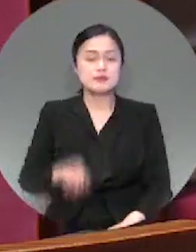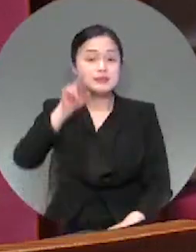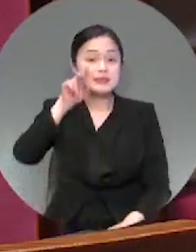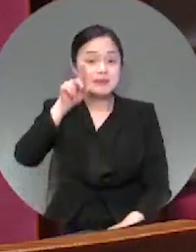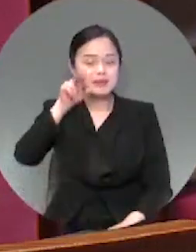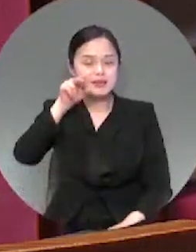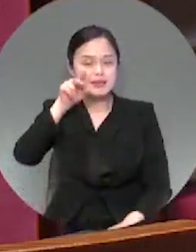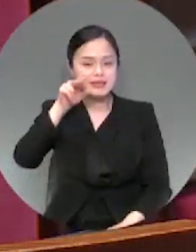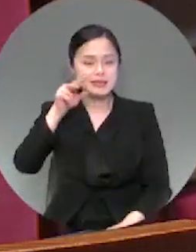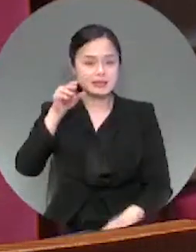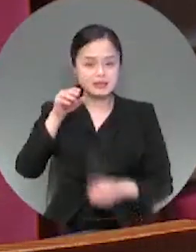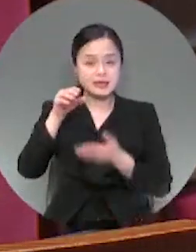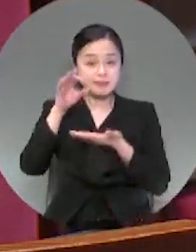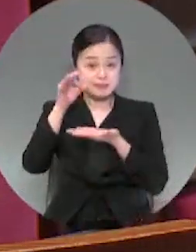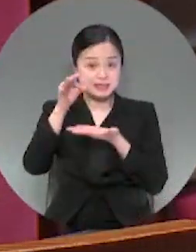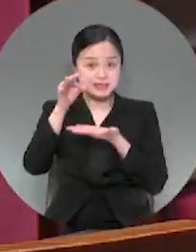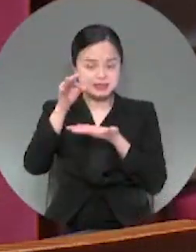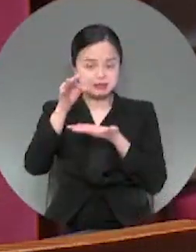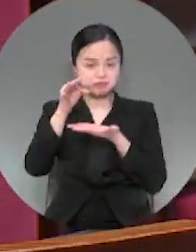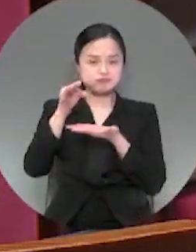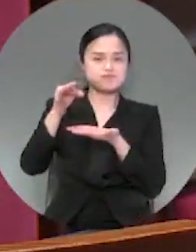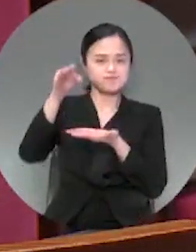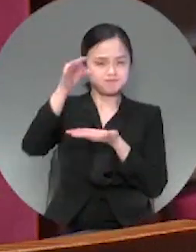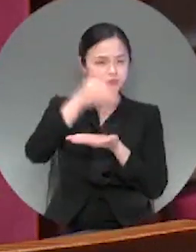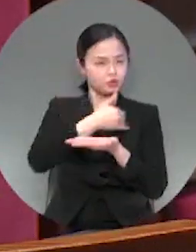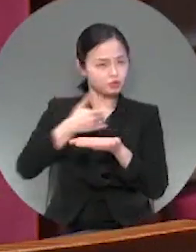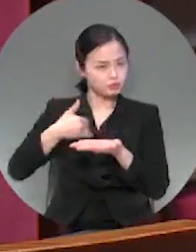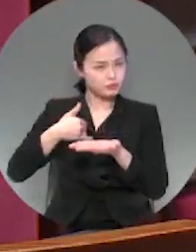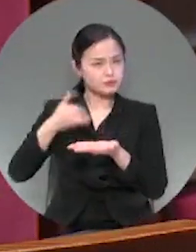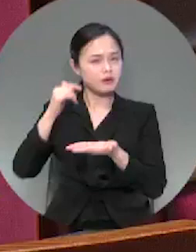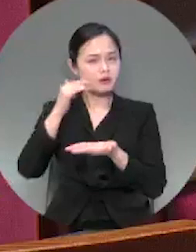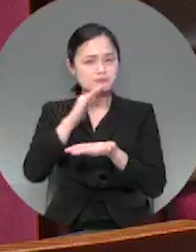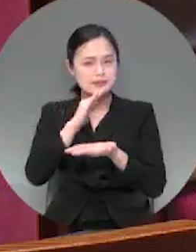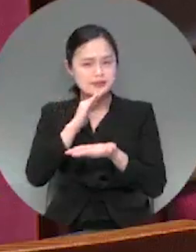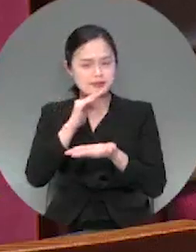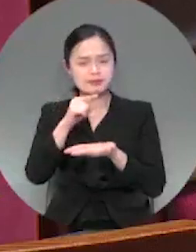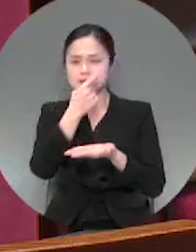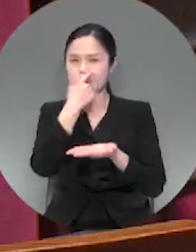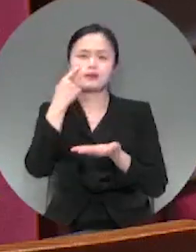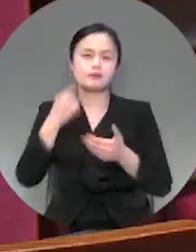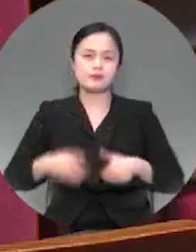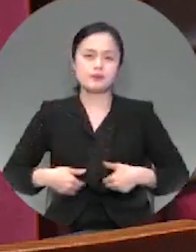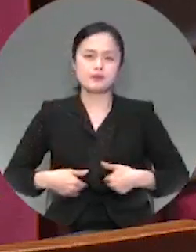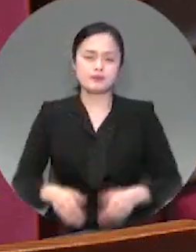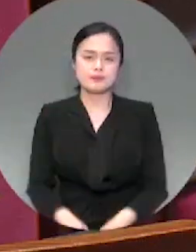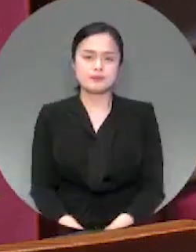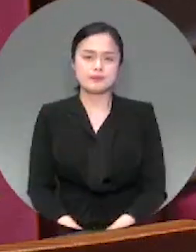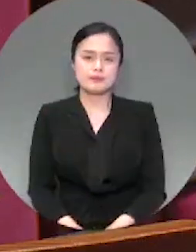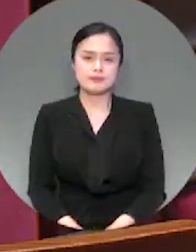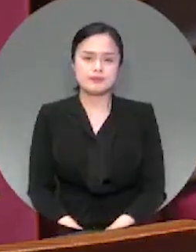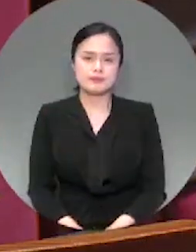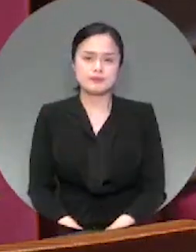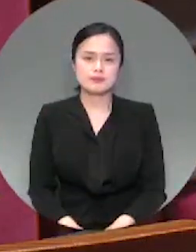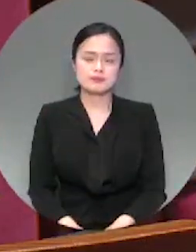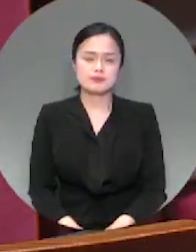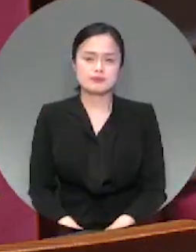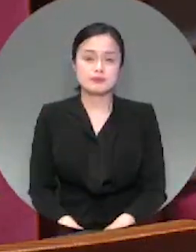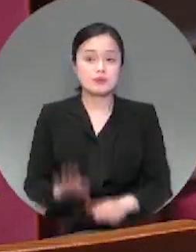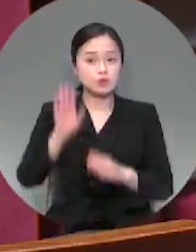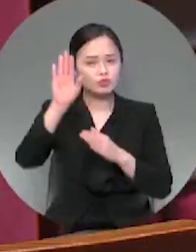아니면 이게 명확하게 돼 있어야지 뭐 추경을 또 한 번 할 가능성도